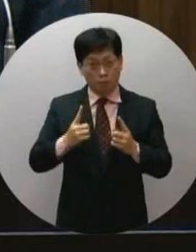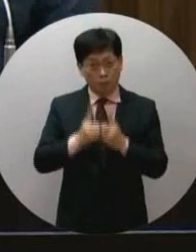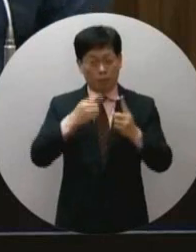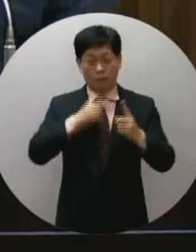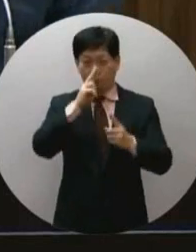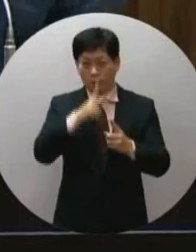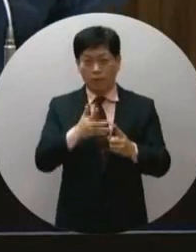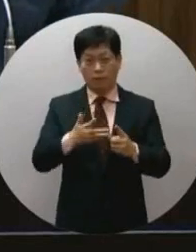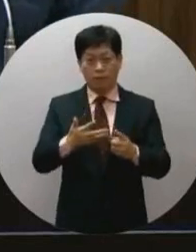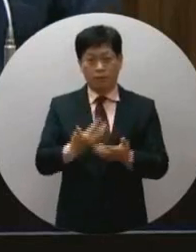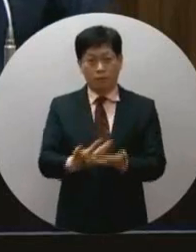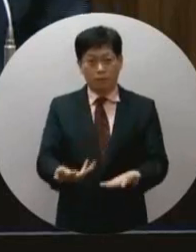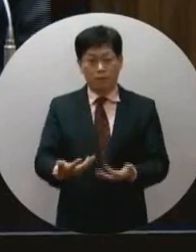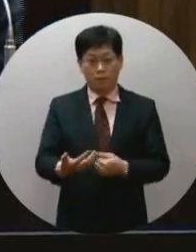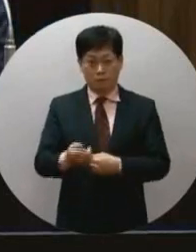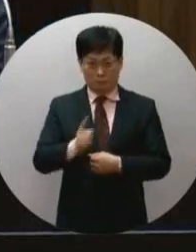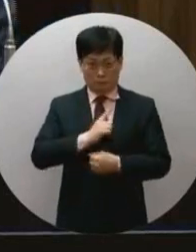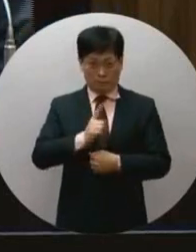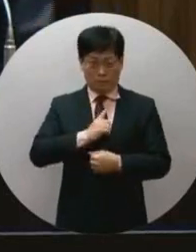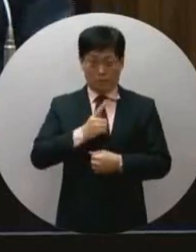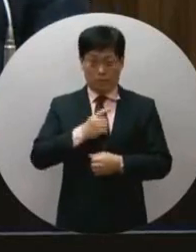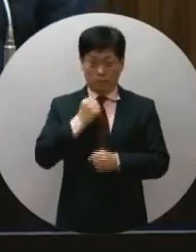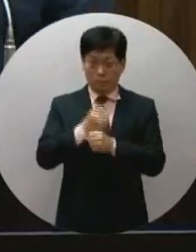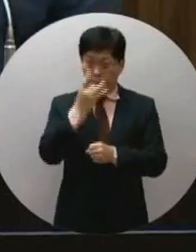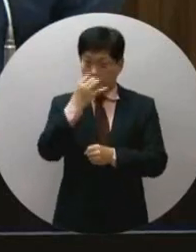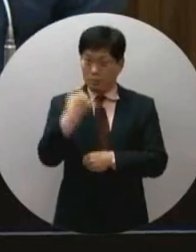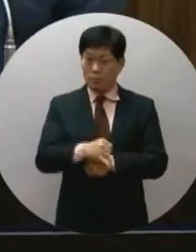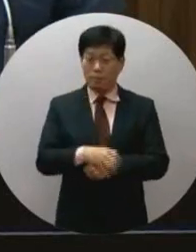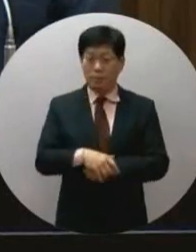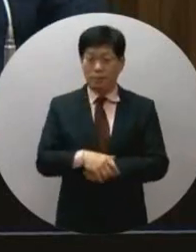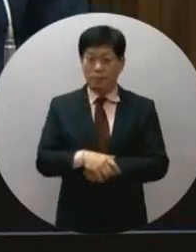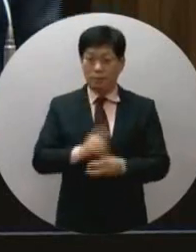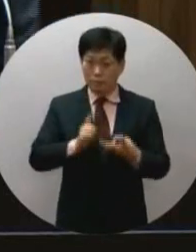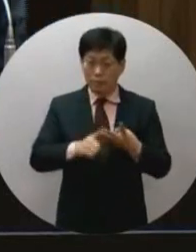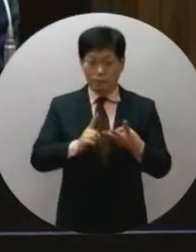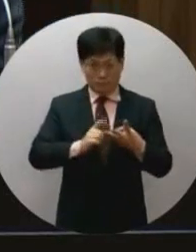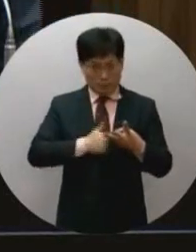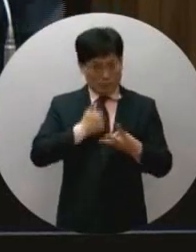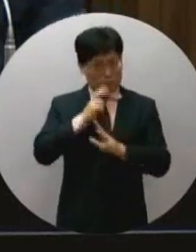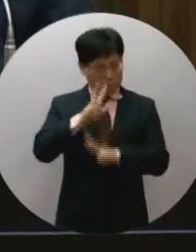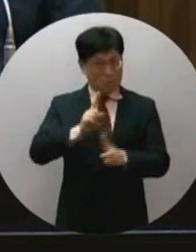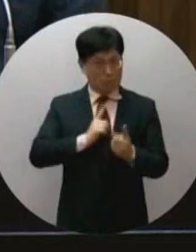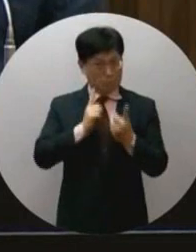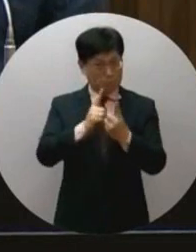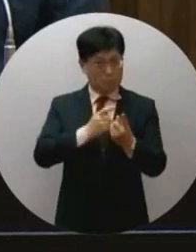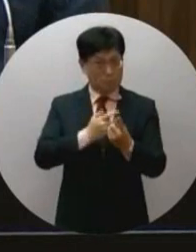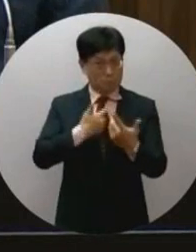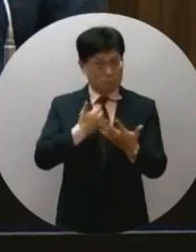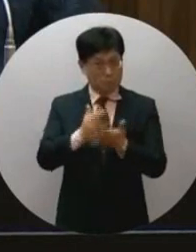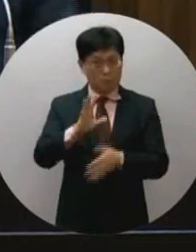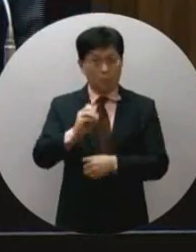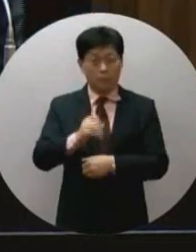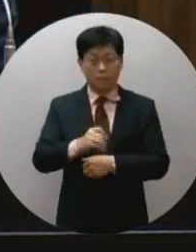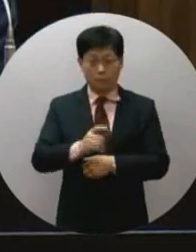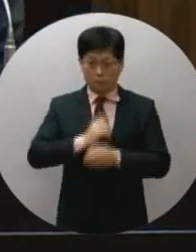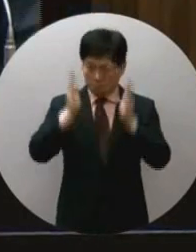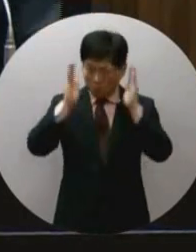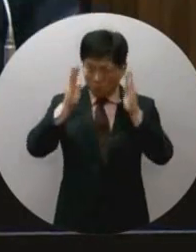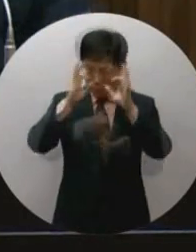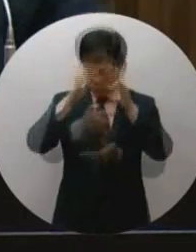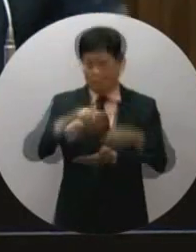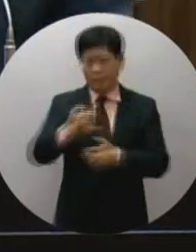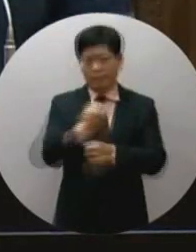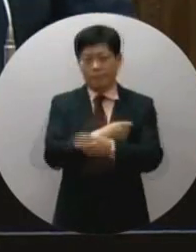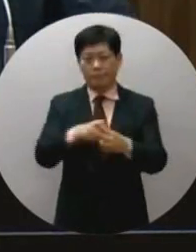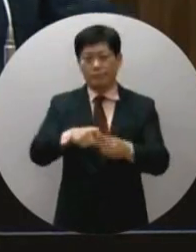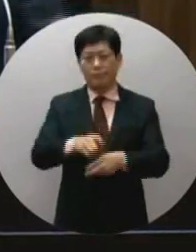代表什么？没有得到人民啊。那我们就问嘛，段委员，请你跟大家说一下，人民真正想给你的教训的重点是